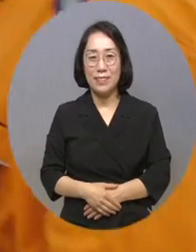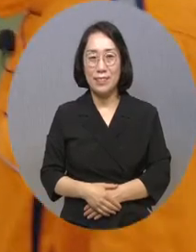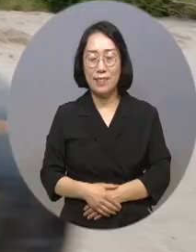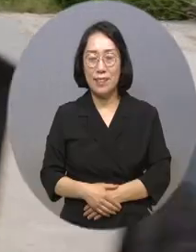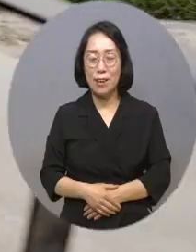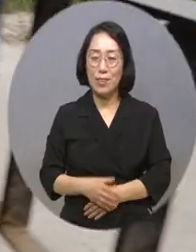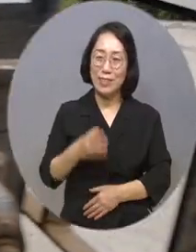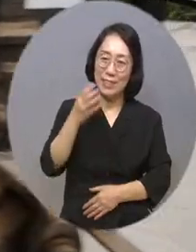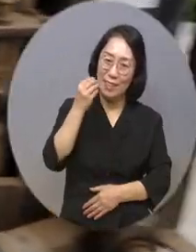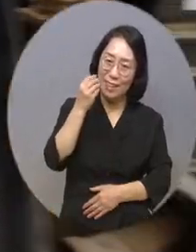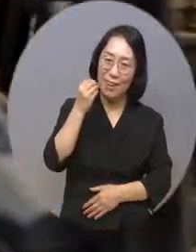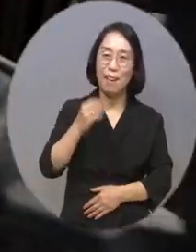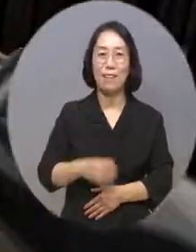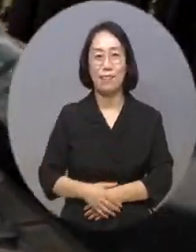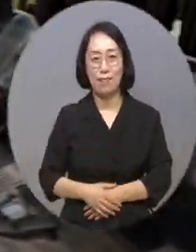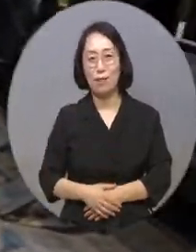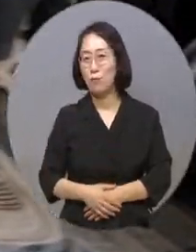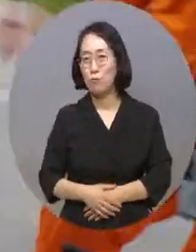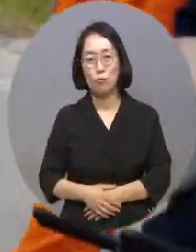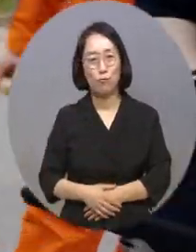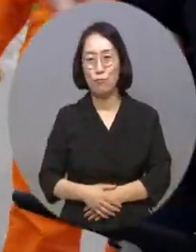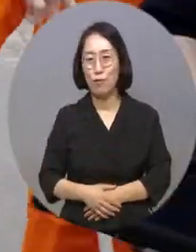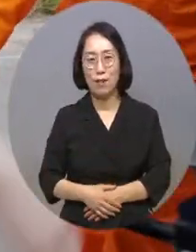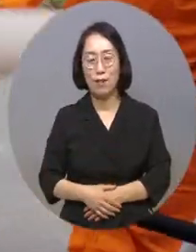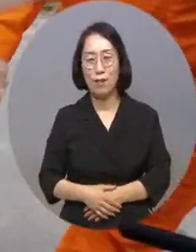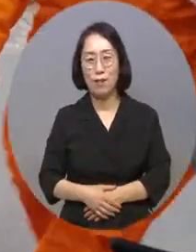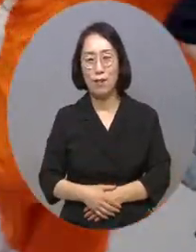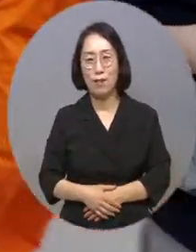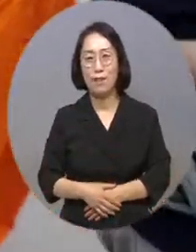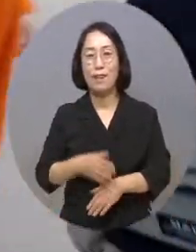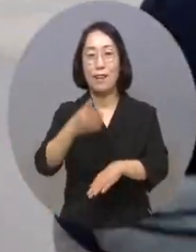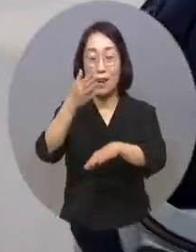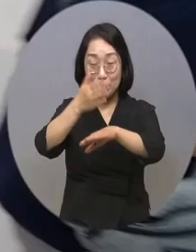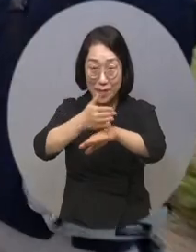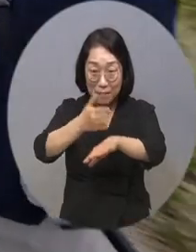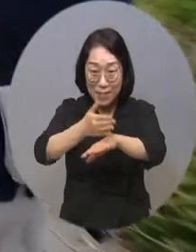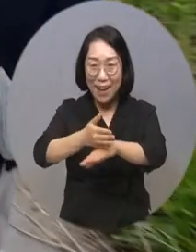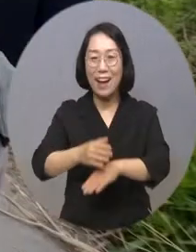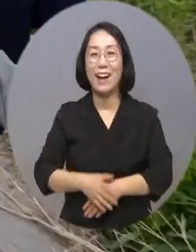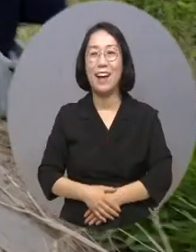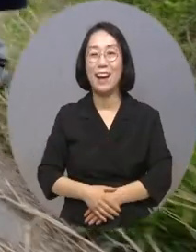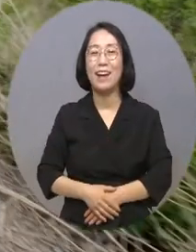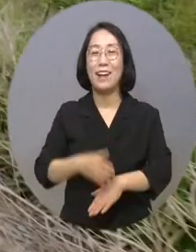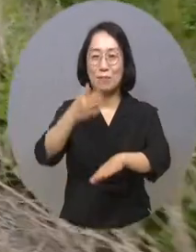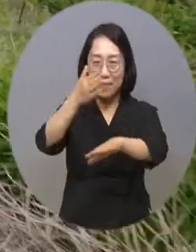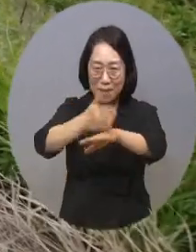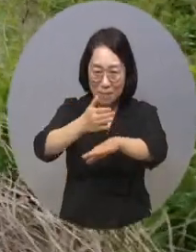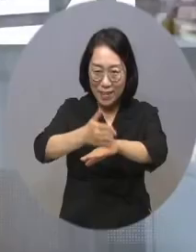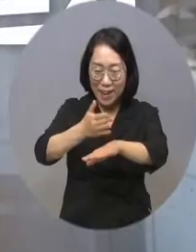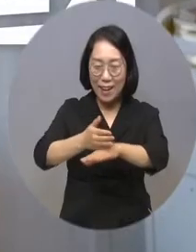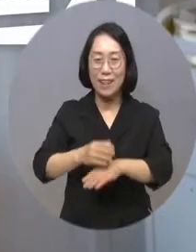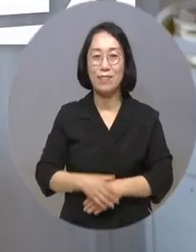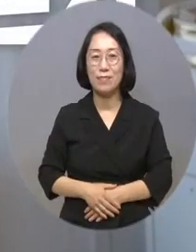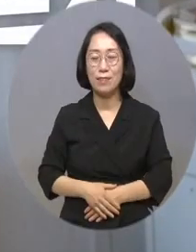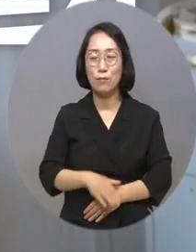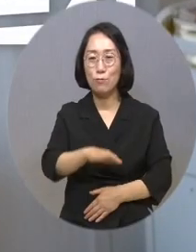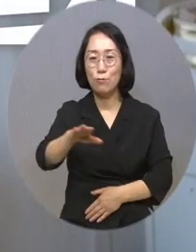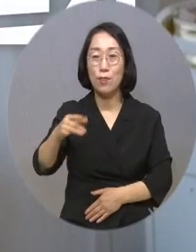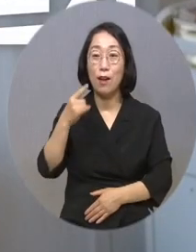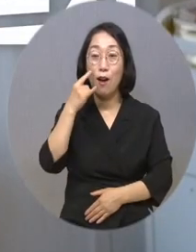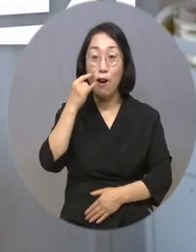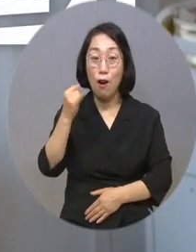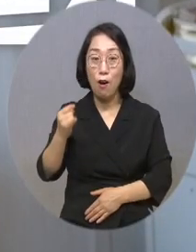신기방귀 몇 개가 담겨 있고. 감사합니다. 감사합니다. 감사합니다. 저희 어머니가